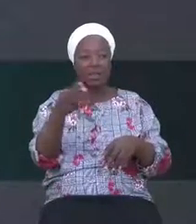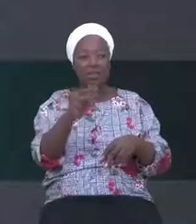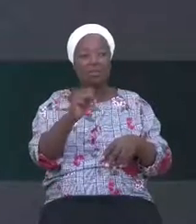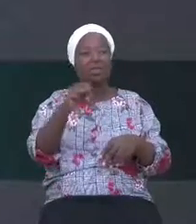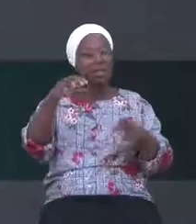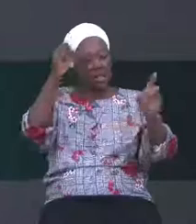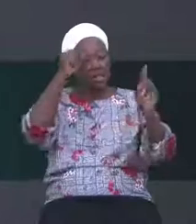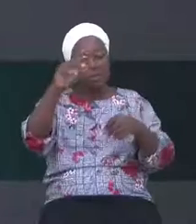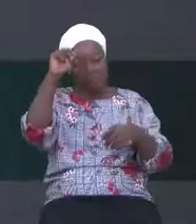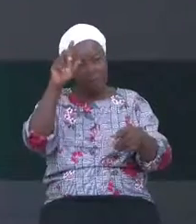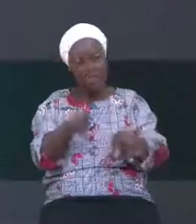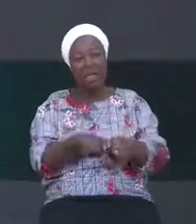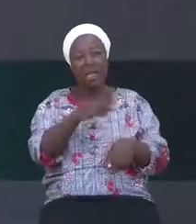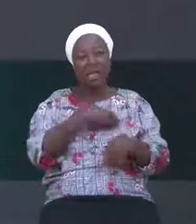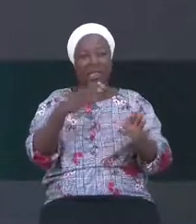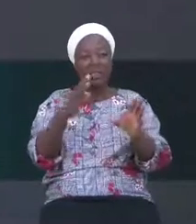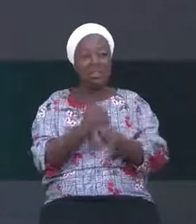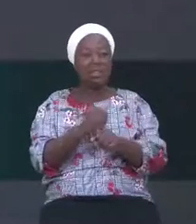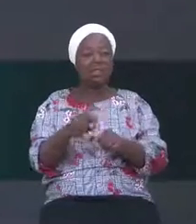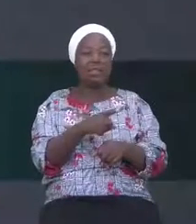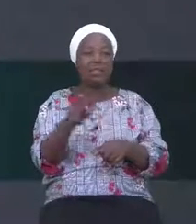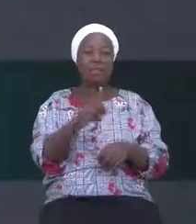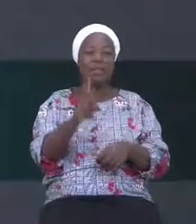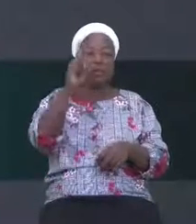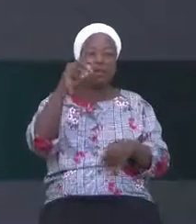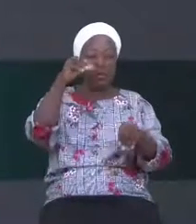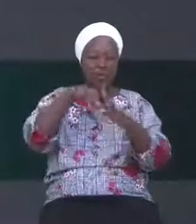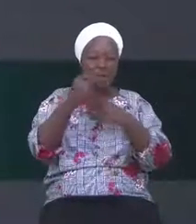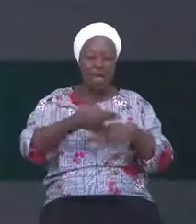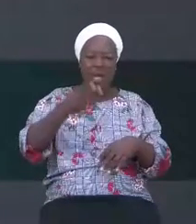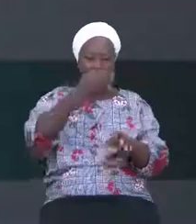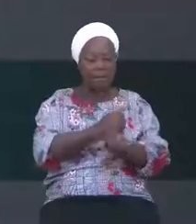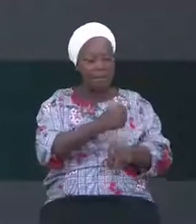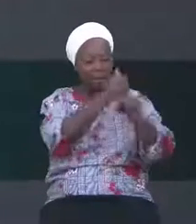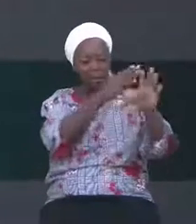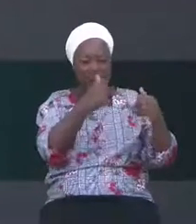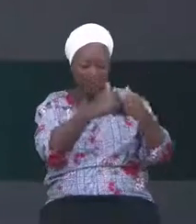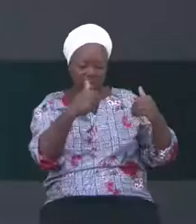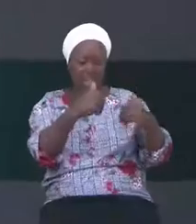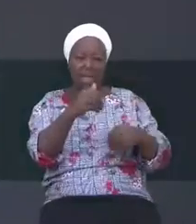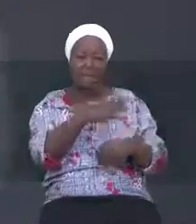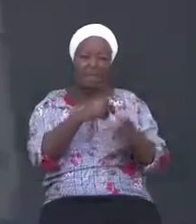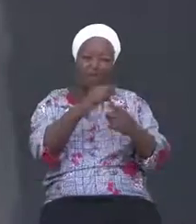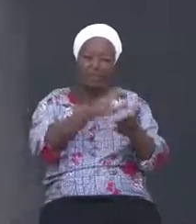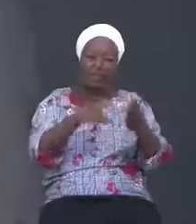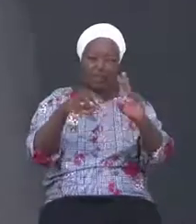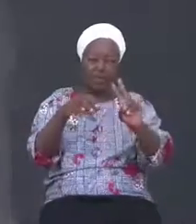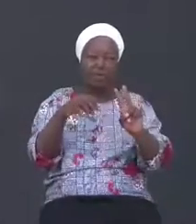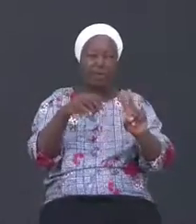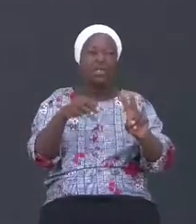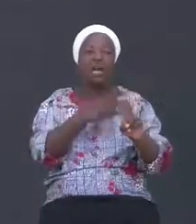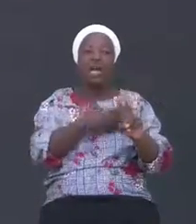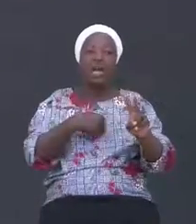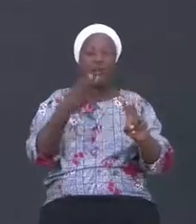conduisit à l'écart sur une haute montagne. Verset 2. On dit, il